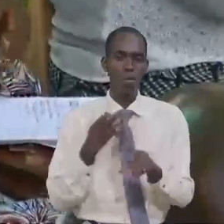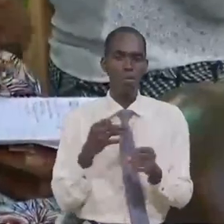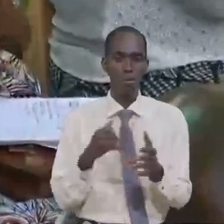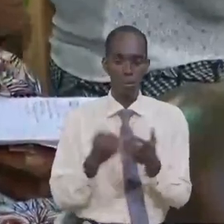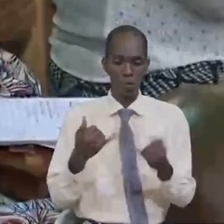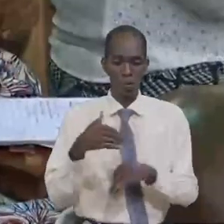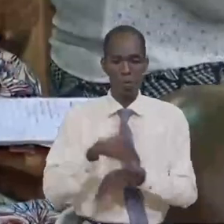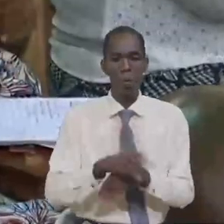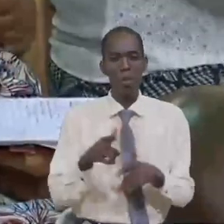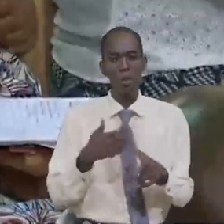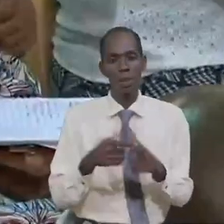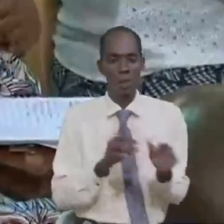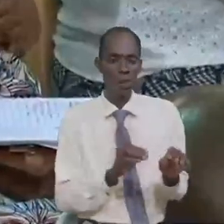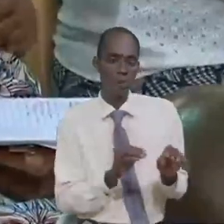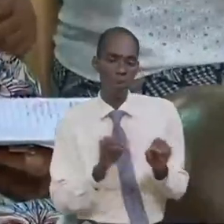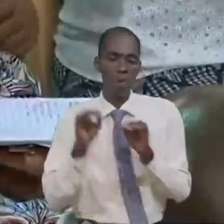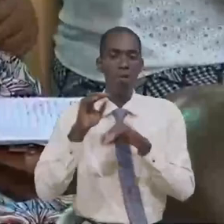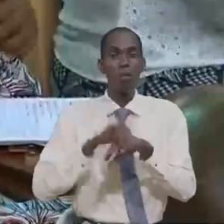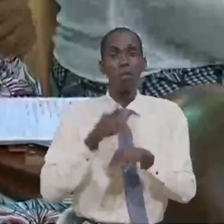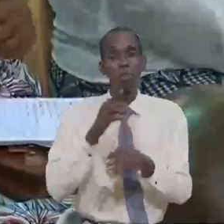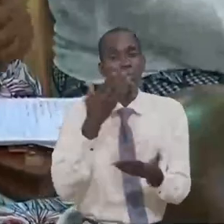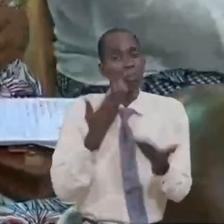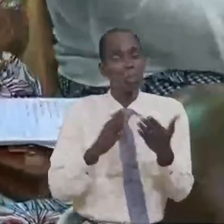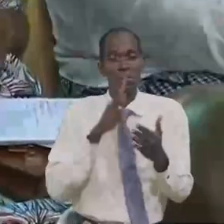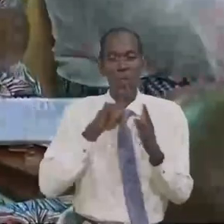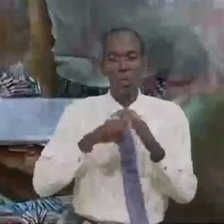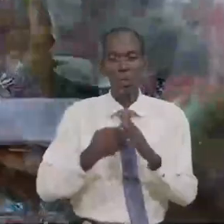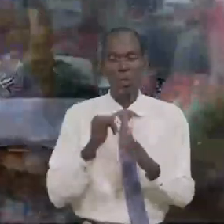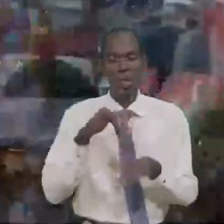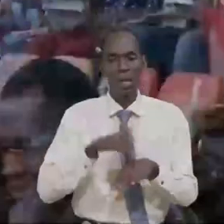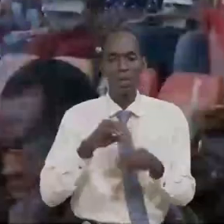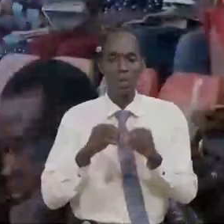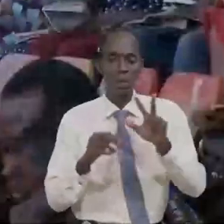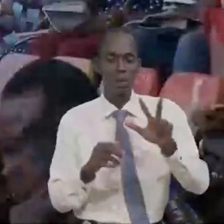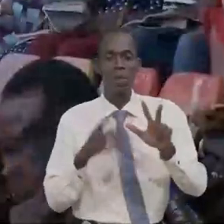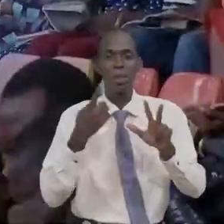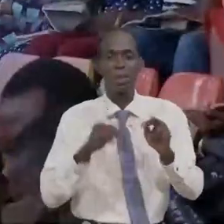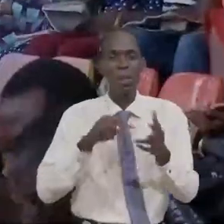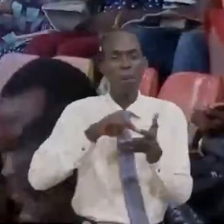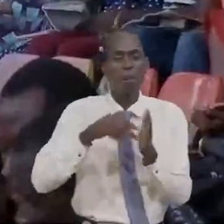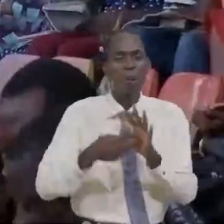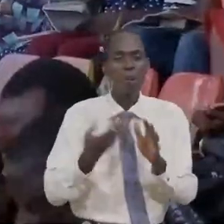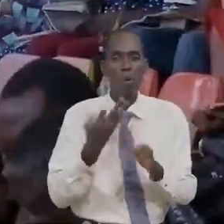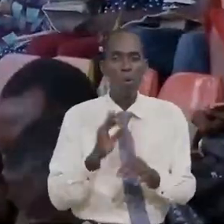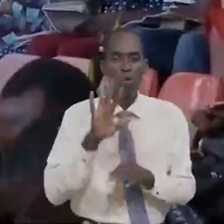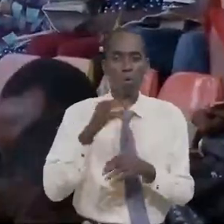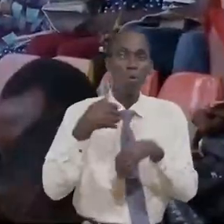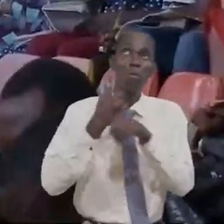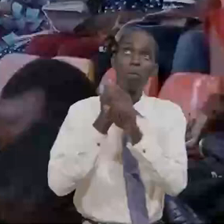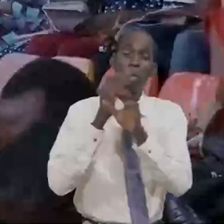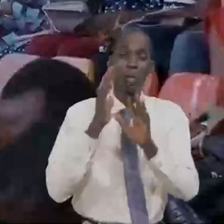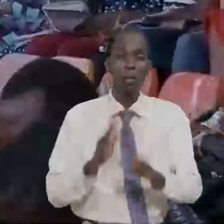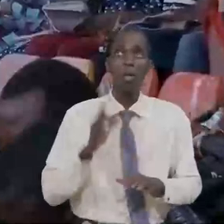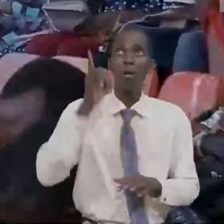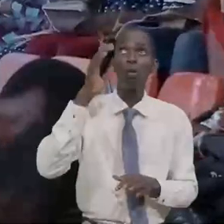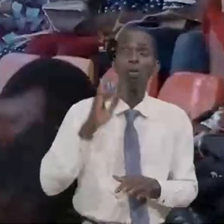commence au troisième niveau l'objectif de ton Créateur que cela tu n'es pas encore retard Dieu n'est pas venu en retard ils